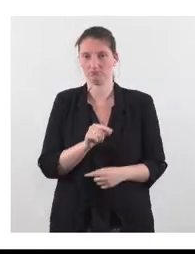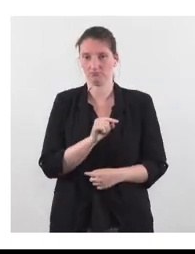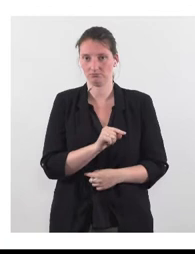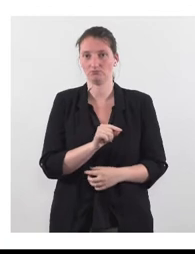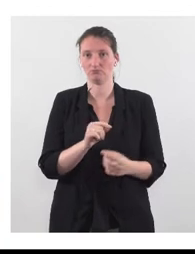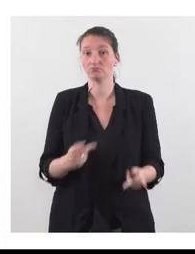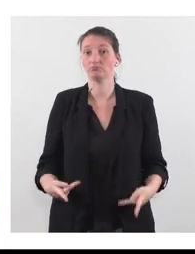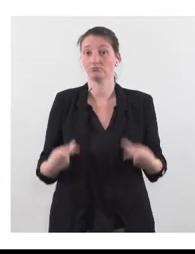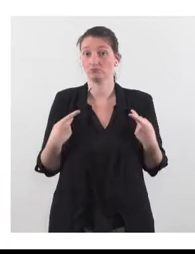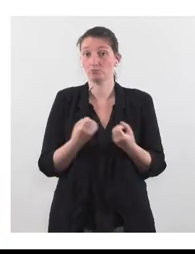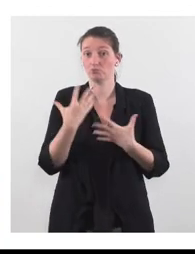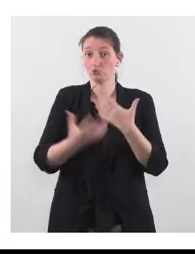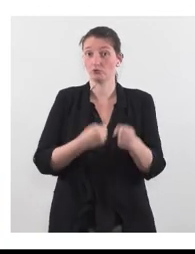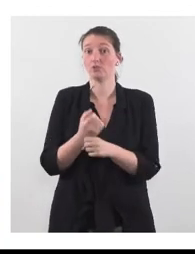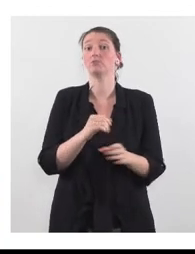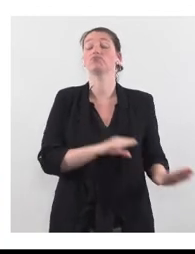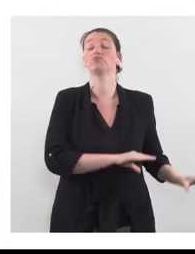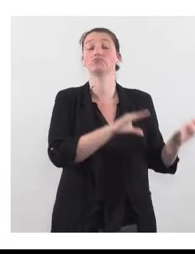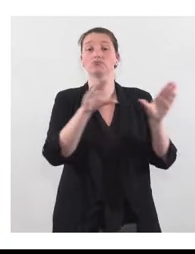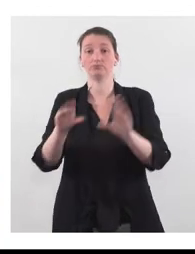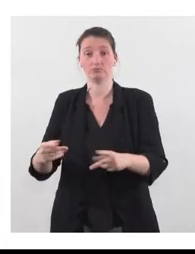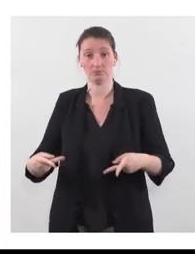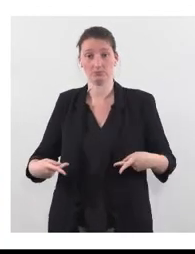qui avait vécu depuis plusieurs années en Suède,